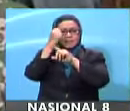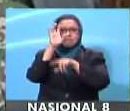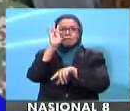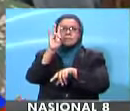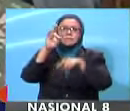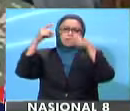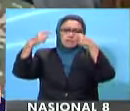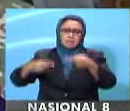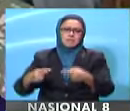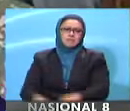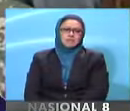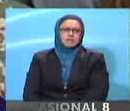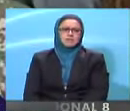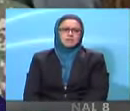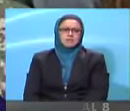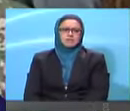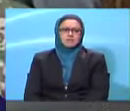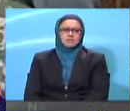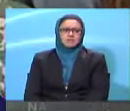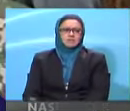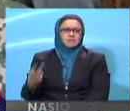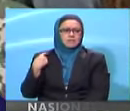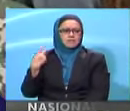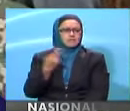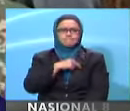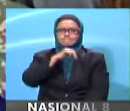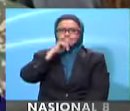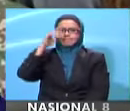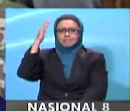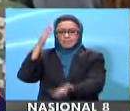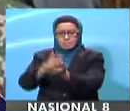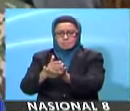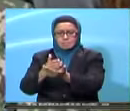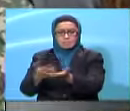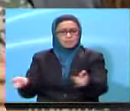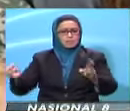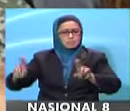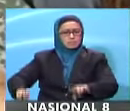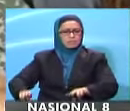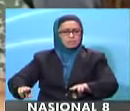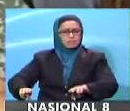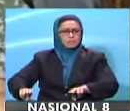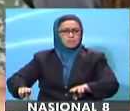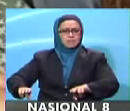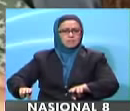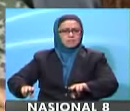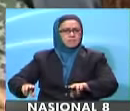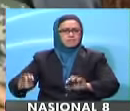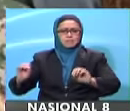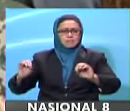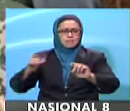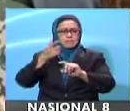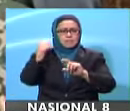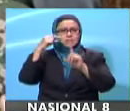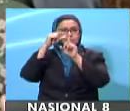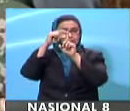pernah memberhentikan dia, menamatkan kontrak dan sebagainya. Cuma kita merehatkan. Sebab istilah tentera, tentera punya istilah